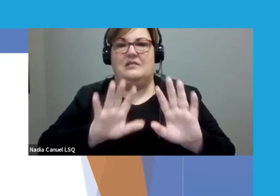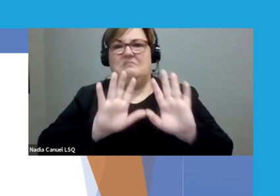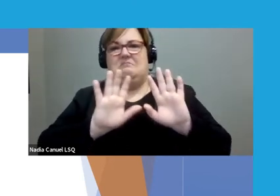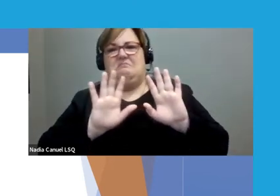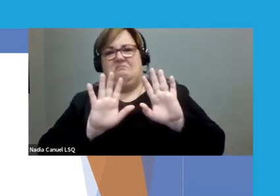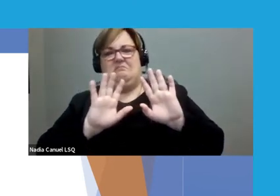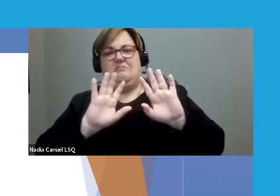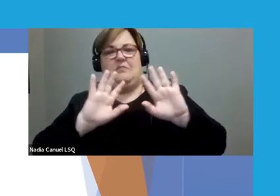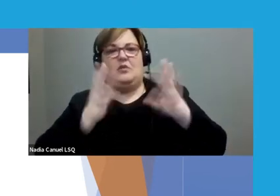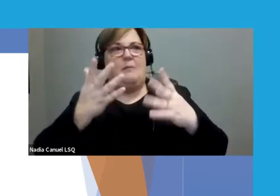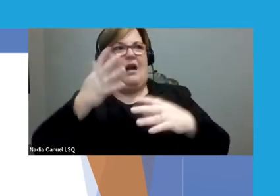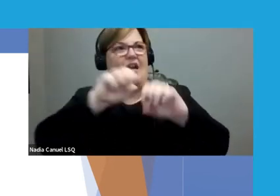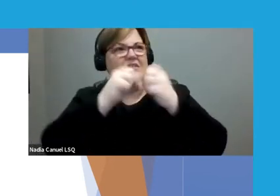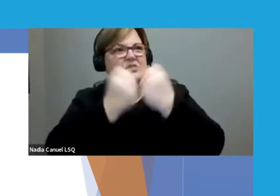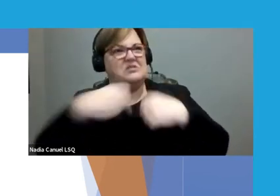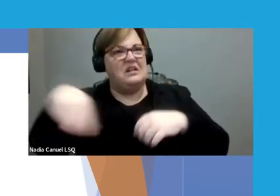la société